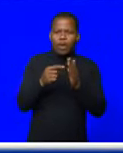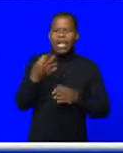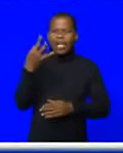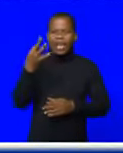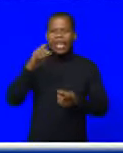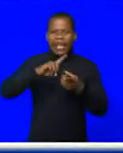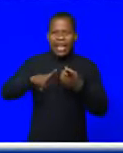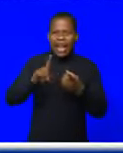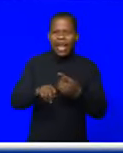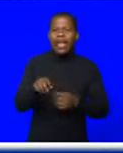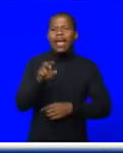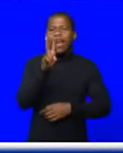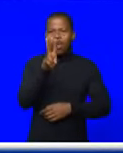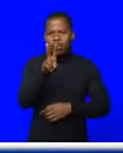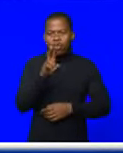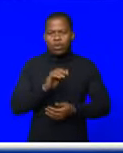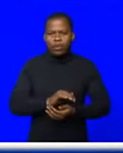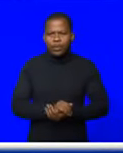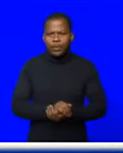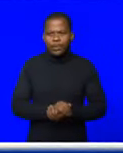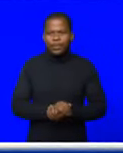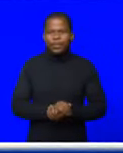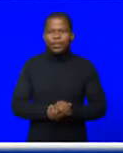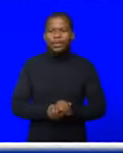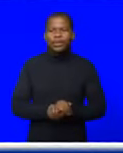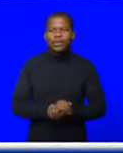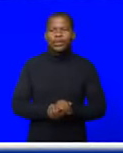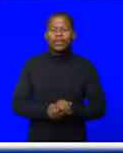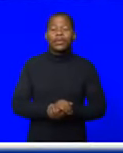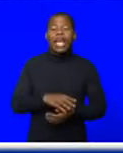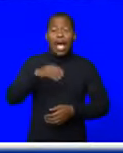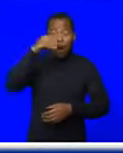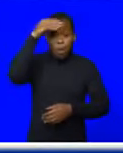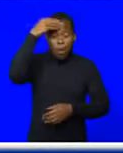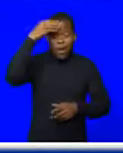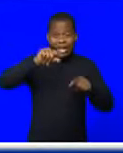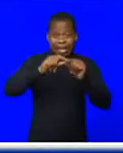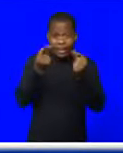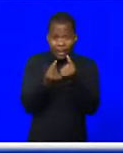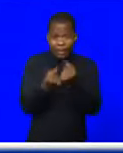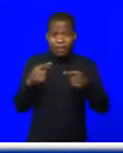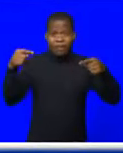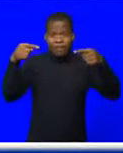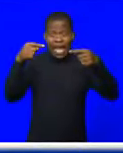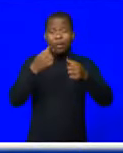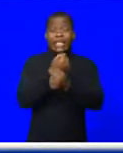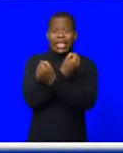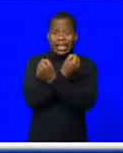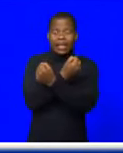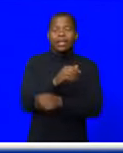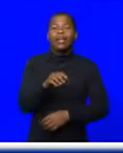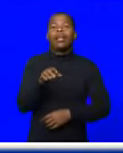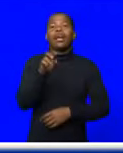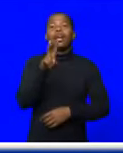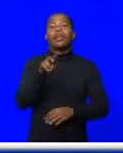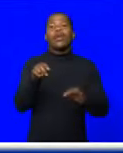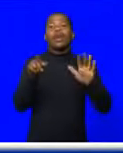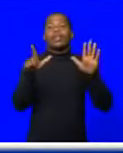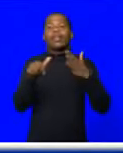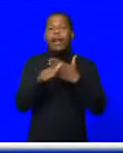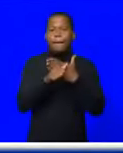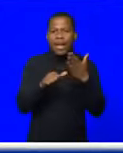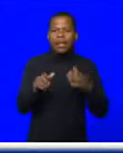komdlalo lemibili eyidlalile. Umdlalo emkhathini weRoyal Leopards kanye ne-Orlando Pirates utawudlala mhla ka-27 lenyanga